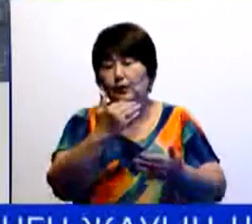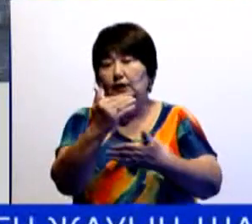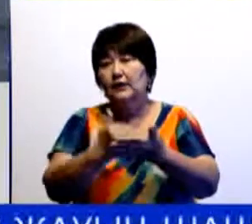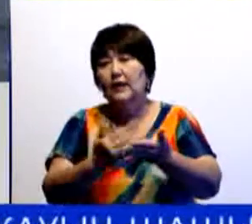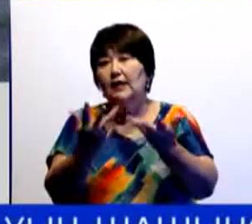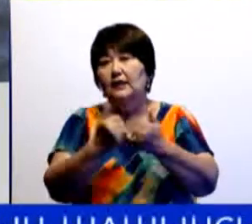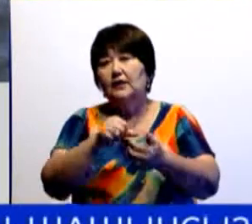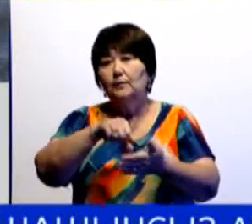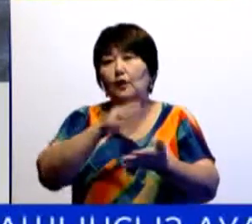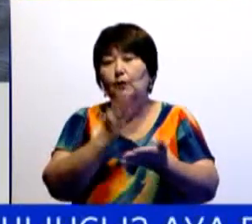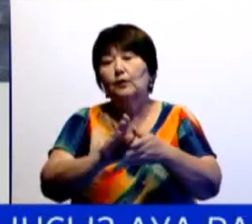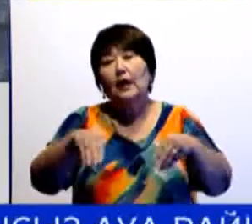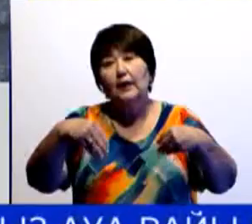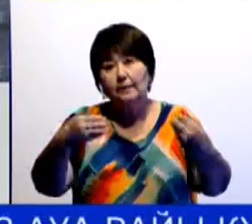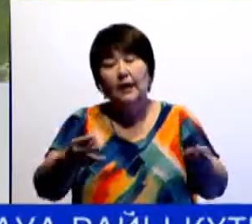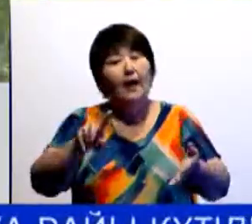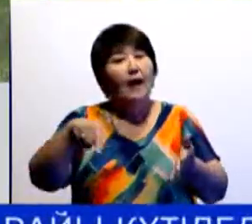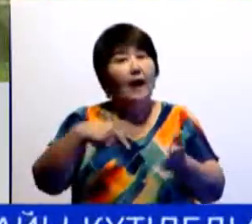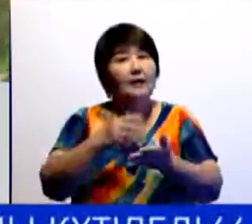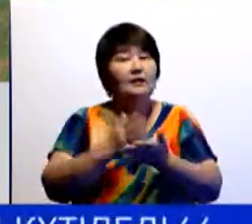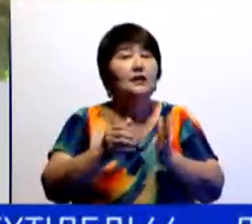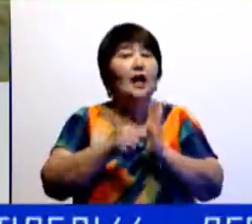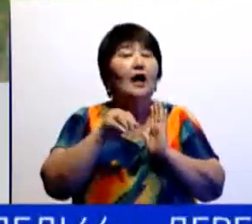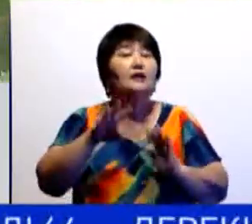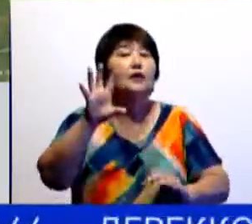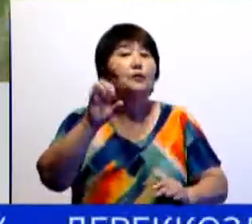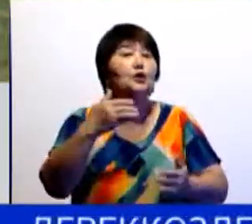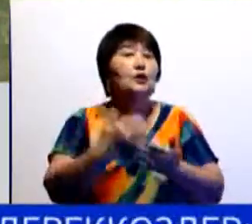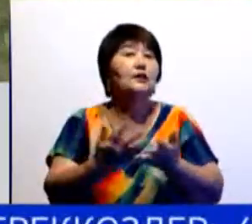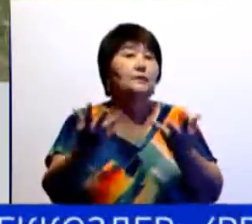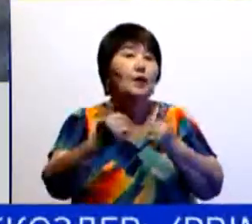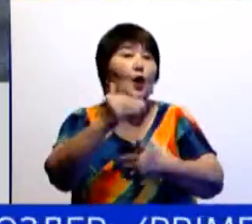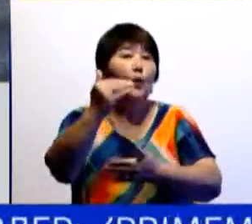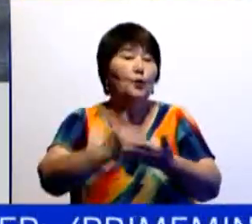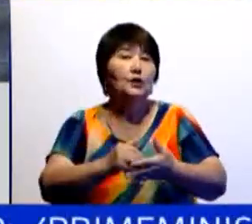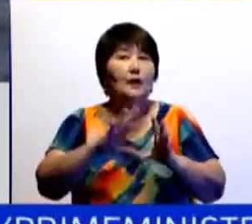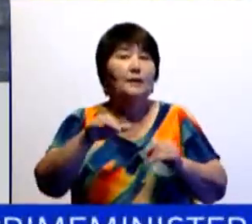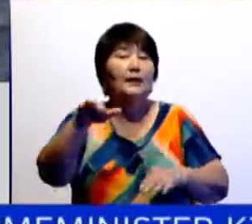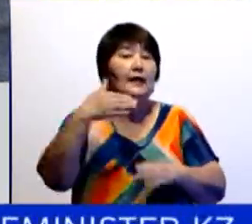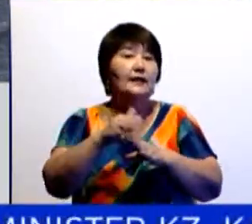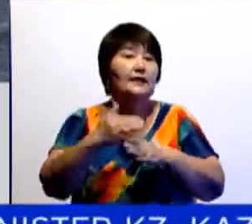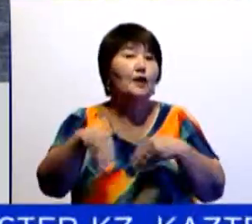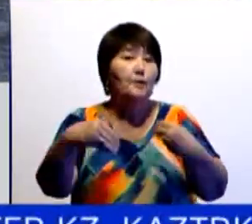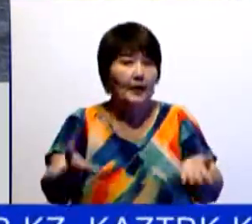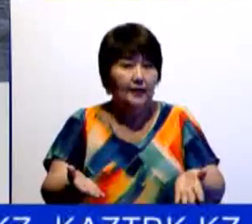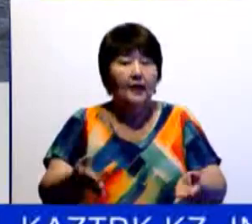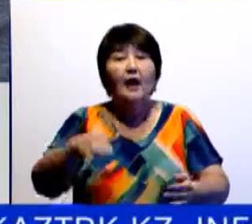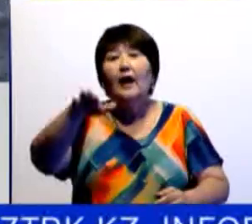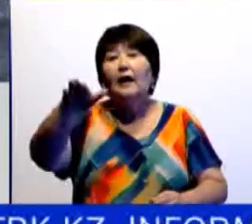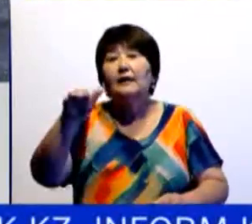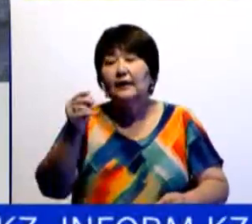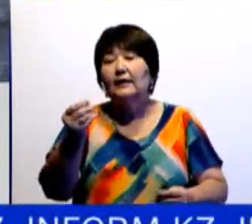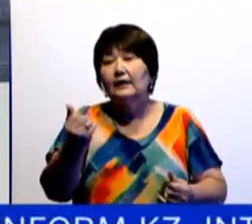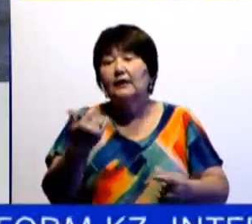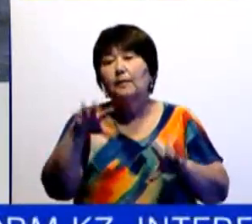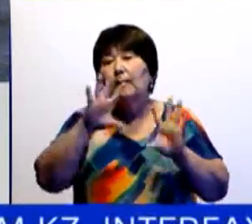керек беріледі. Қалалық жерде 6500 есептік көрсеткіш көлемінде несие беріледі. Несие